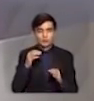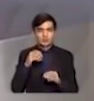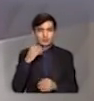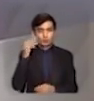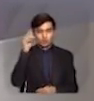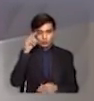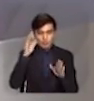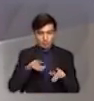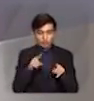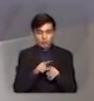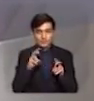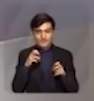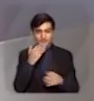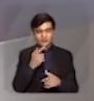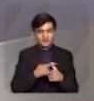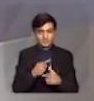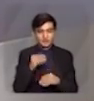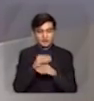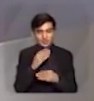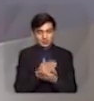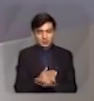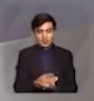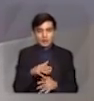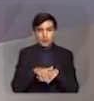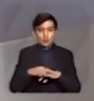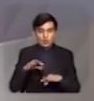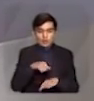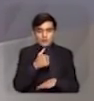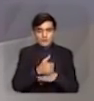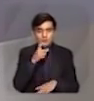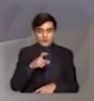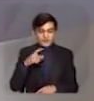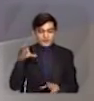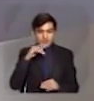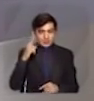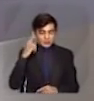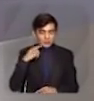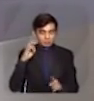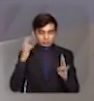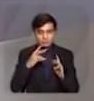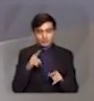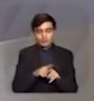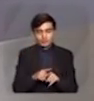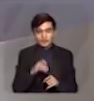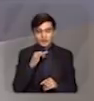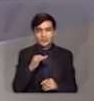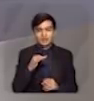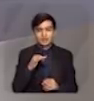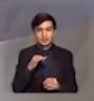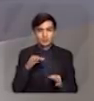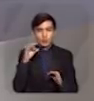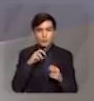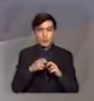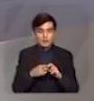ұрпақ оны ерекше батыр халық қаһарманы деп біледі. Ал дәл осы халық қаһарманы атақ туралы ел арасында басы ашылмаған мәселе